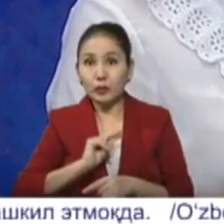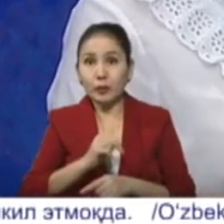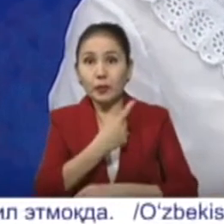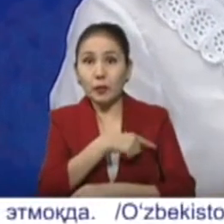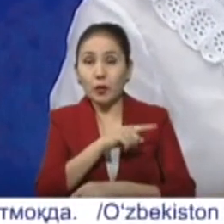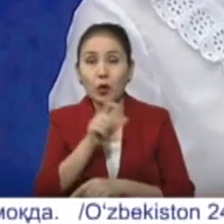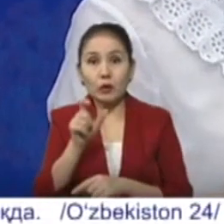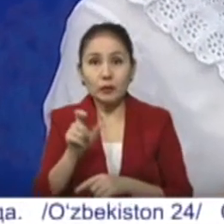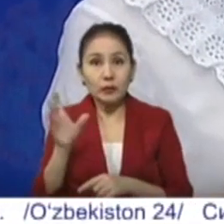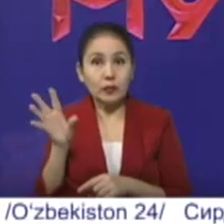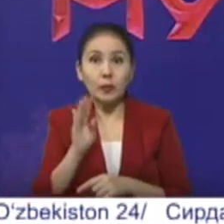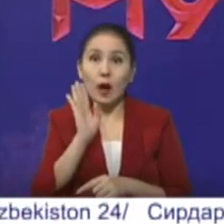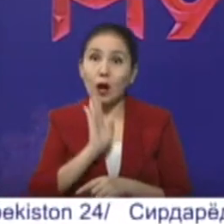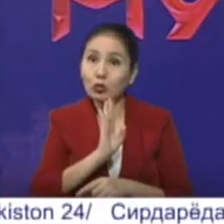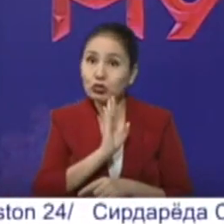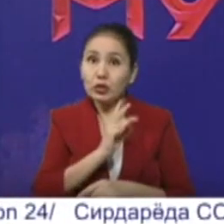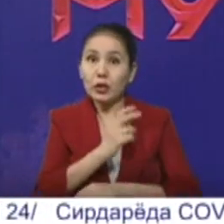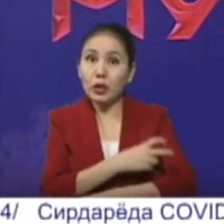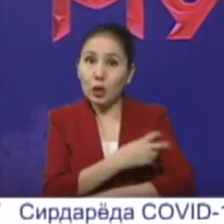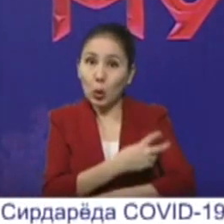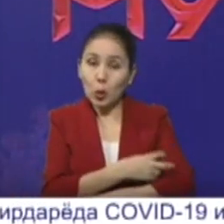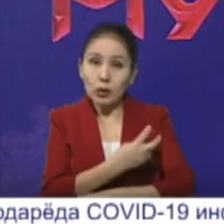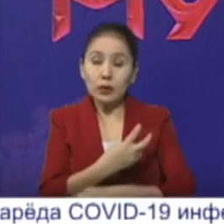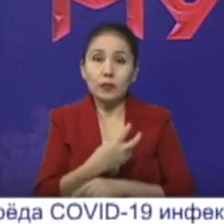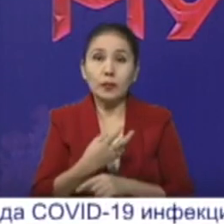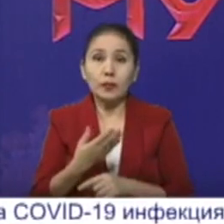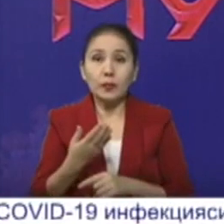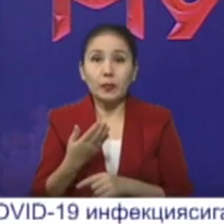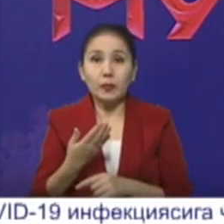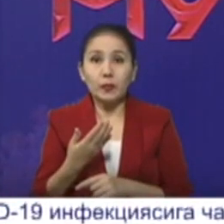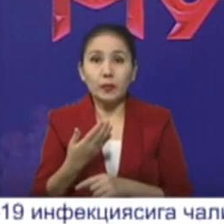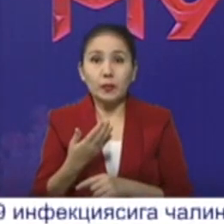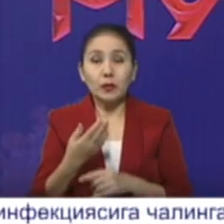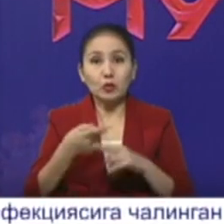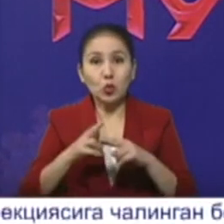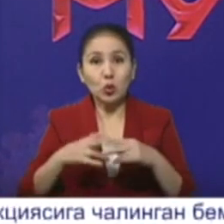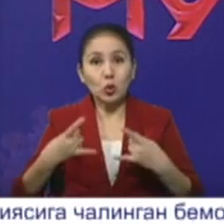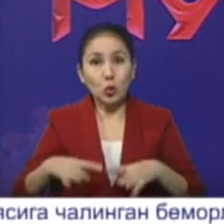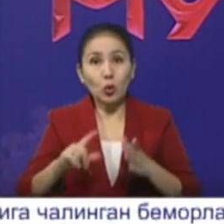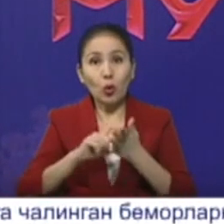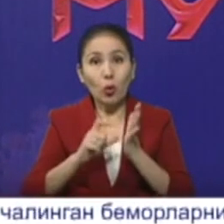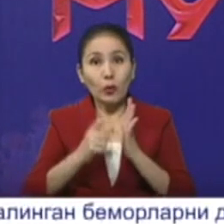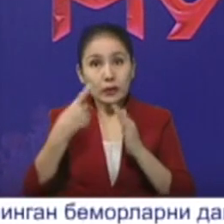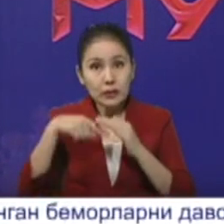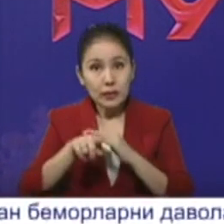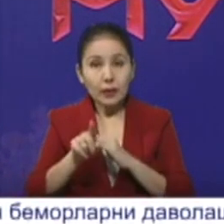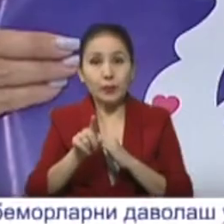tibbiyot xodimlari, ya'ni akusher-ginekologlar, neonatologlar va shu tug'ruq komplekslarida o'zi